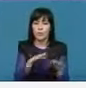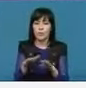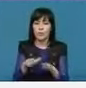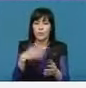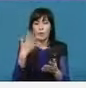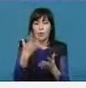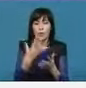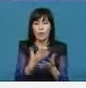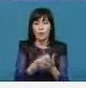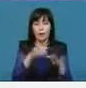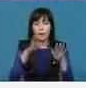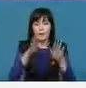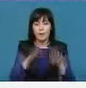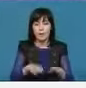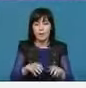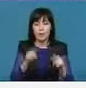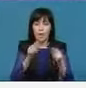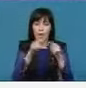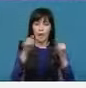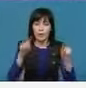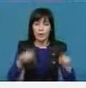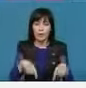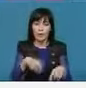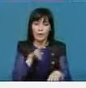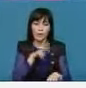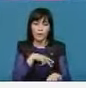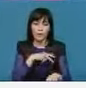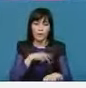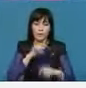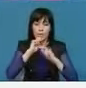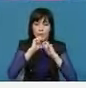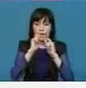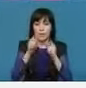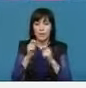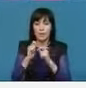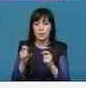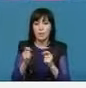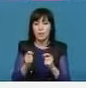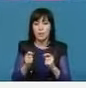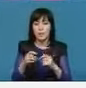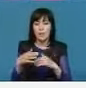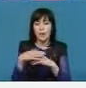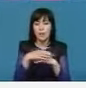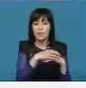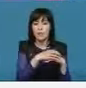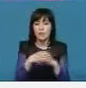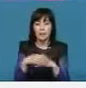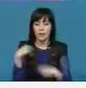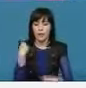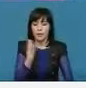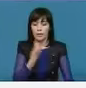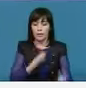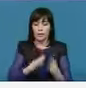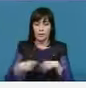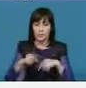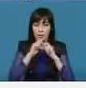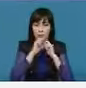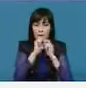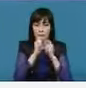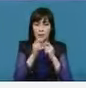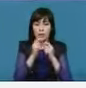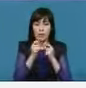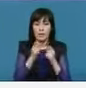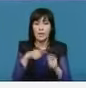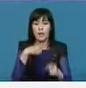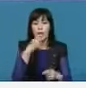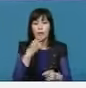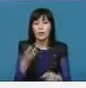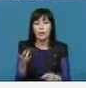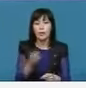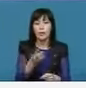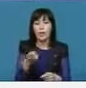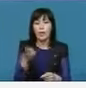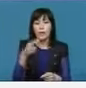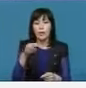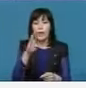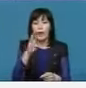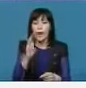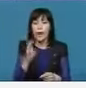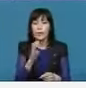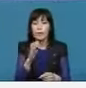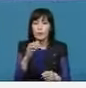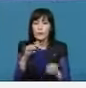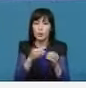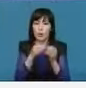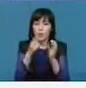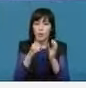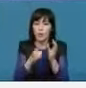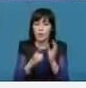орын алғандар арнайы медальдармен марапатталды. Оларға самбоға арналған киім-кешектер тарту етілді. Айта кетейік, Датқабек Әмірұлының